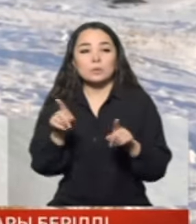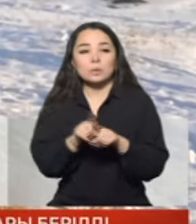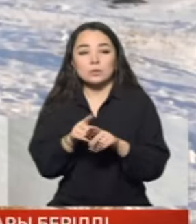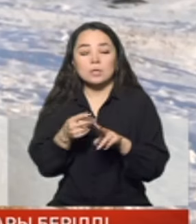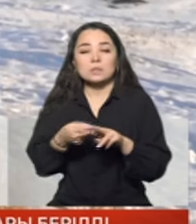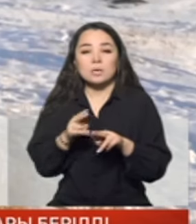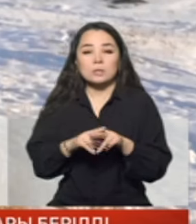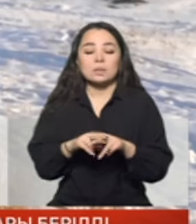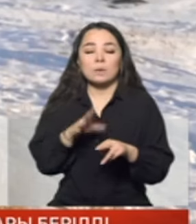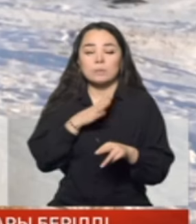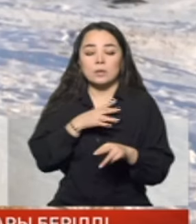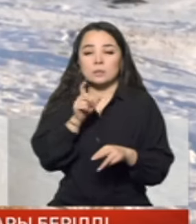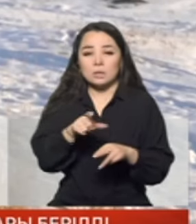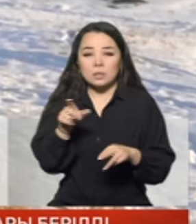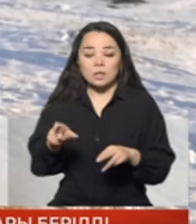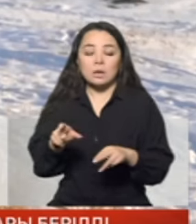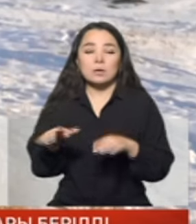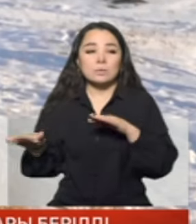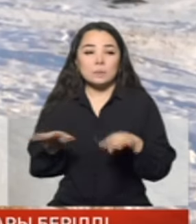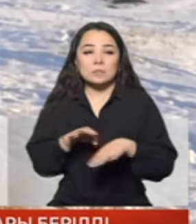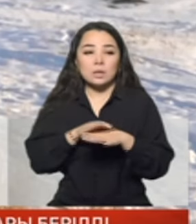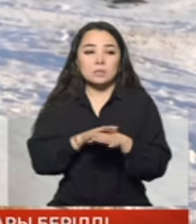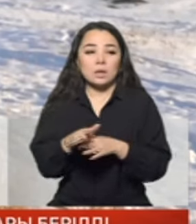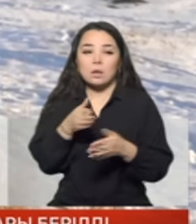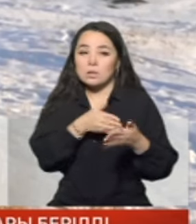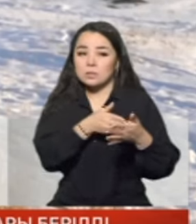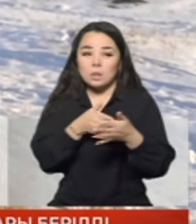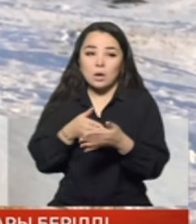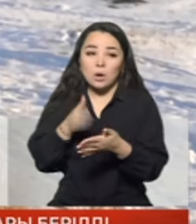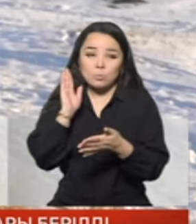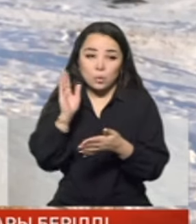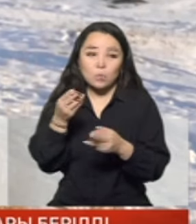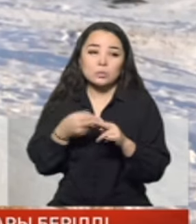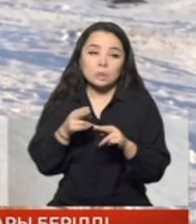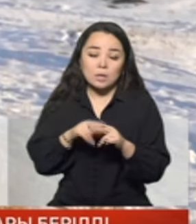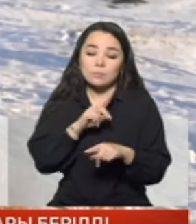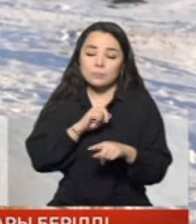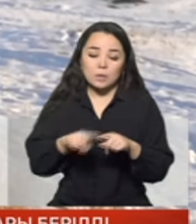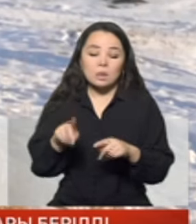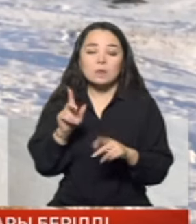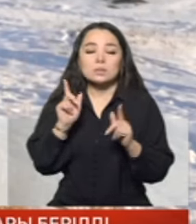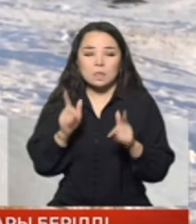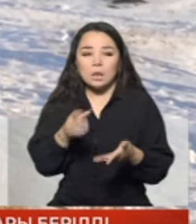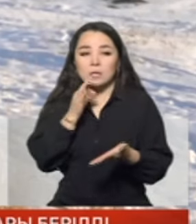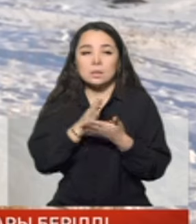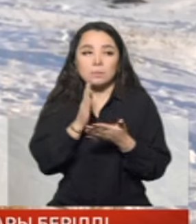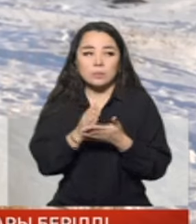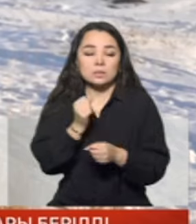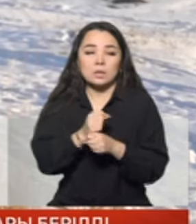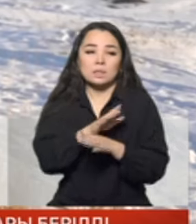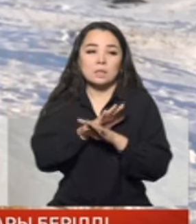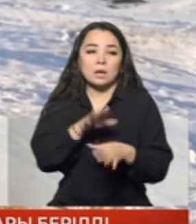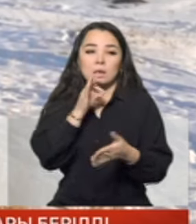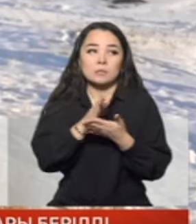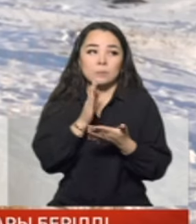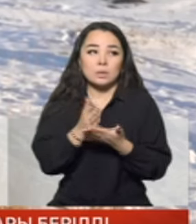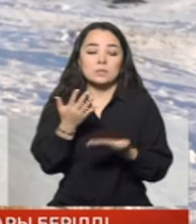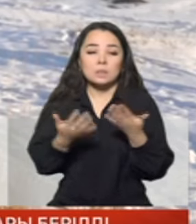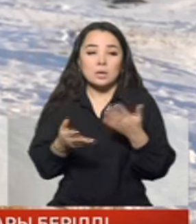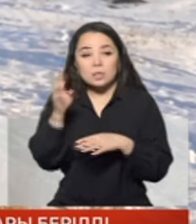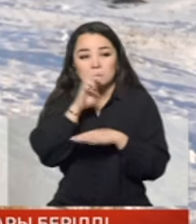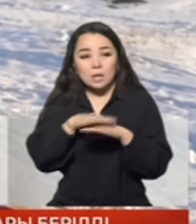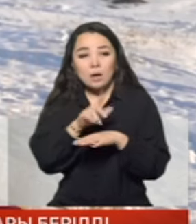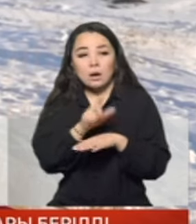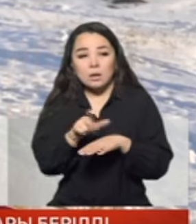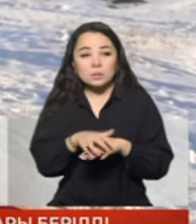сол жаңағы еріктілер тарапынан әрекетсіздік ешкім шықпаса, онда келісуге болады. Яғни шықпады жасамайды деп. Бірақ ел боп, жұрт